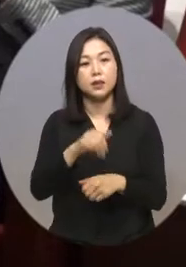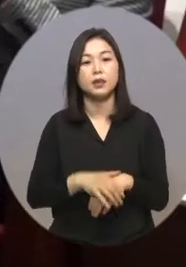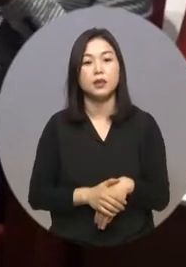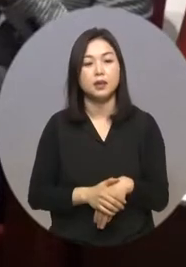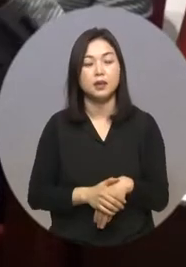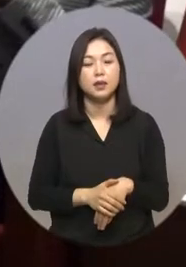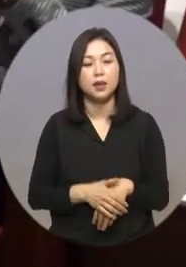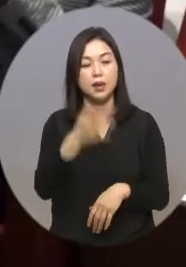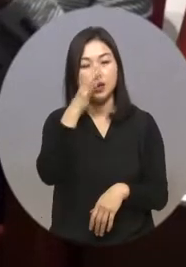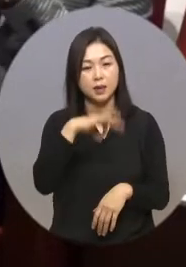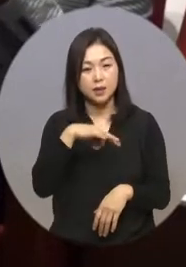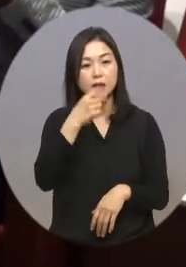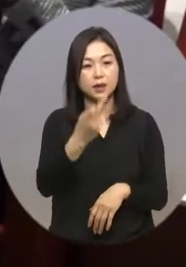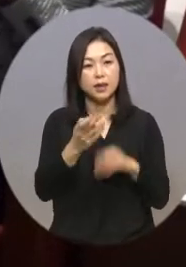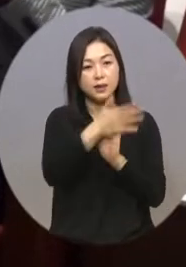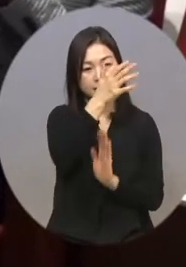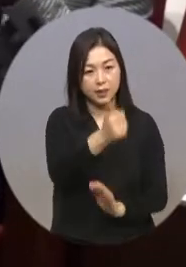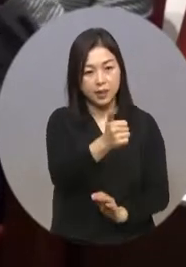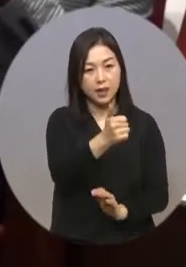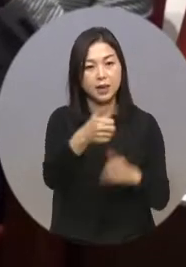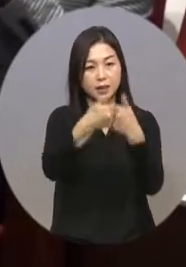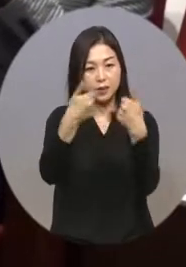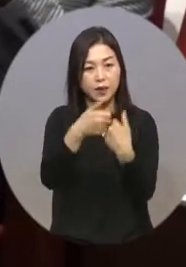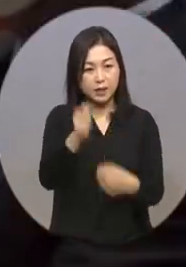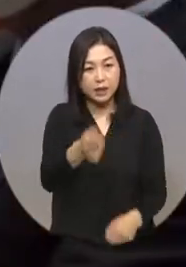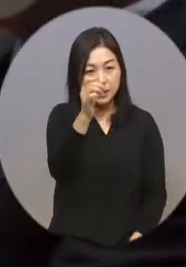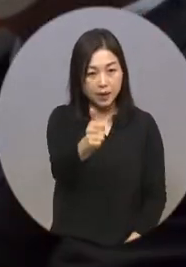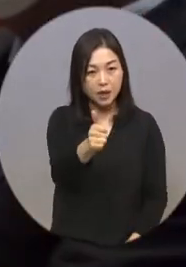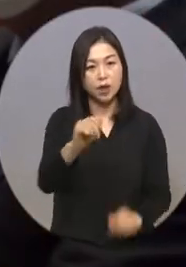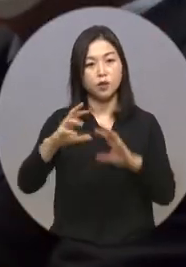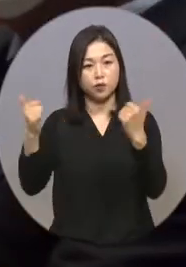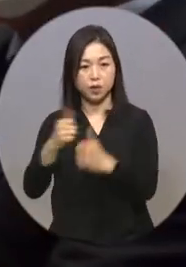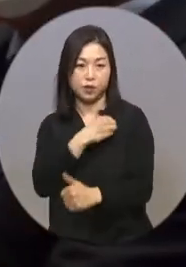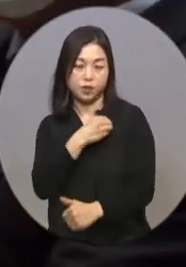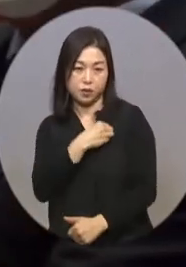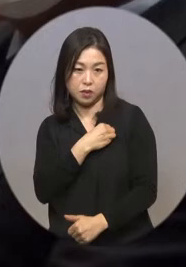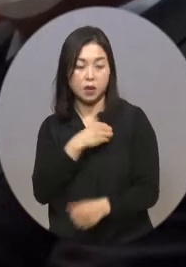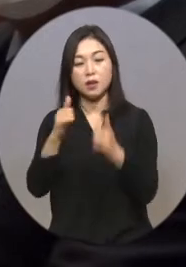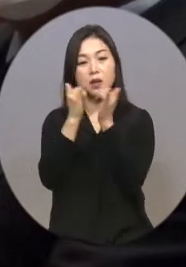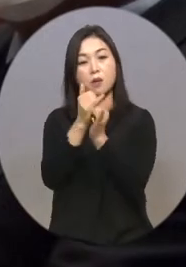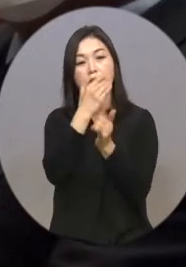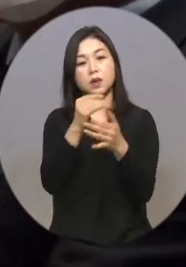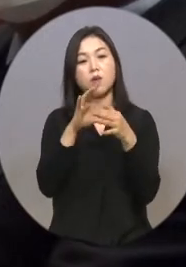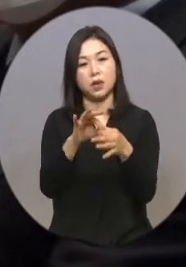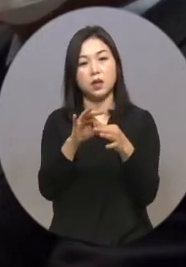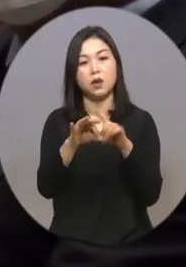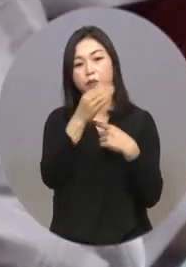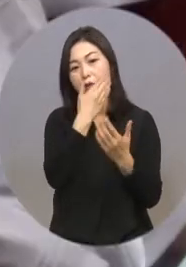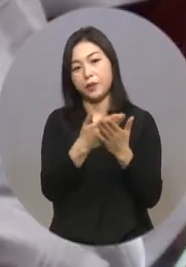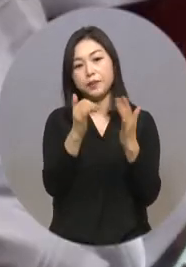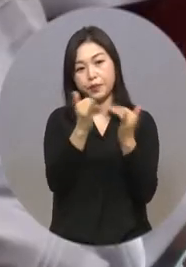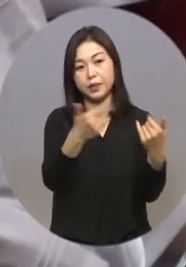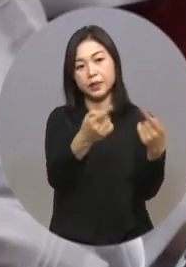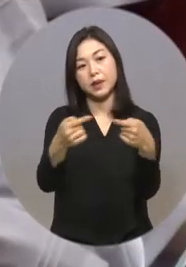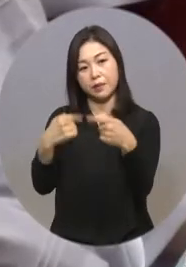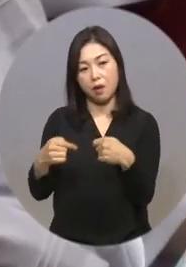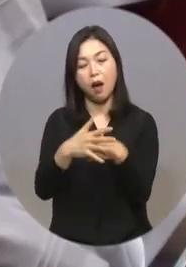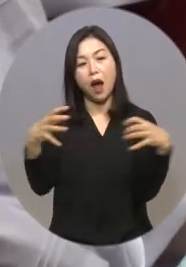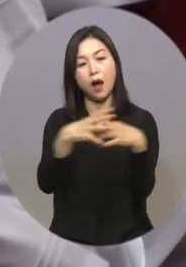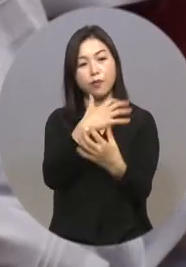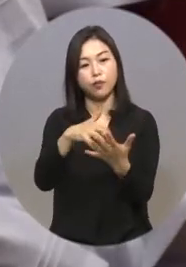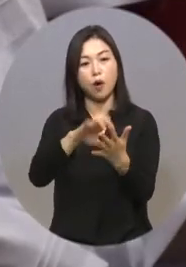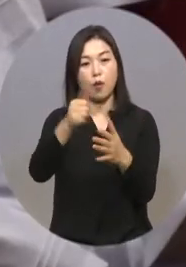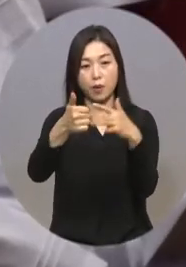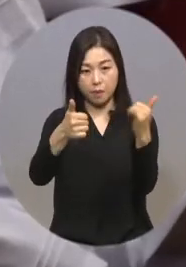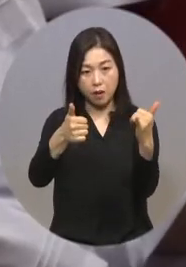익산시장 익산시의회 의장 과 국회의원을 비롯한 1p 사회복지관련 내빈과 함께 약 500여명의